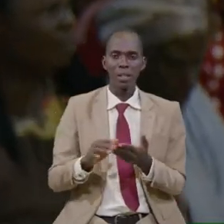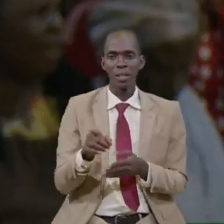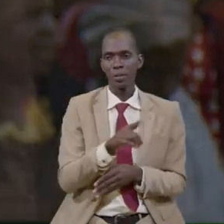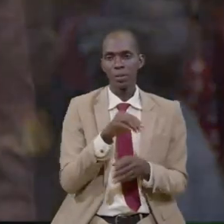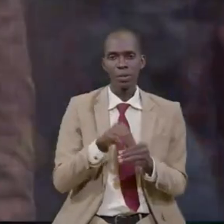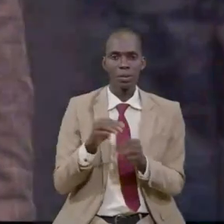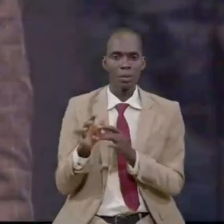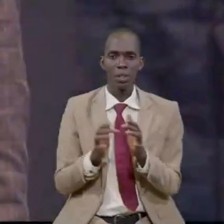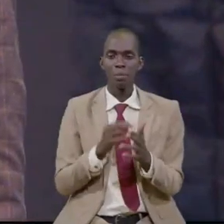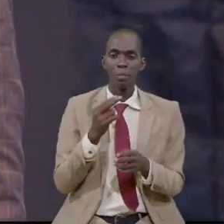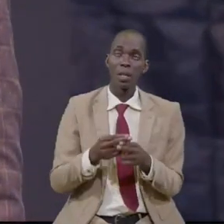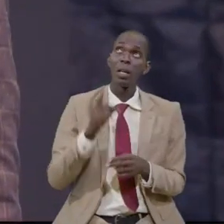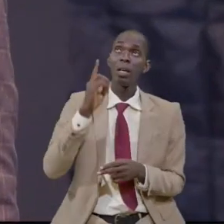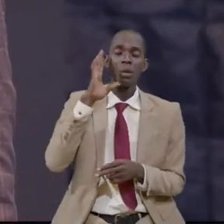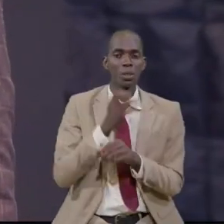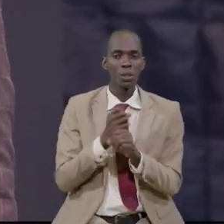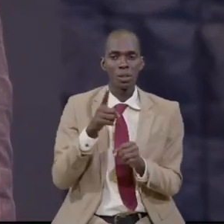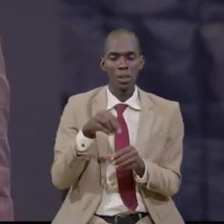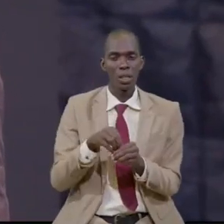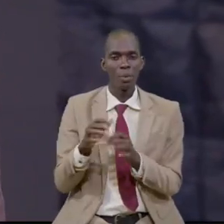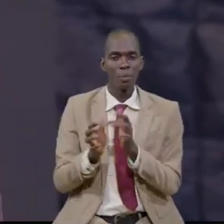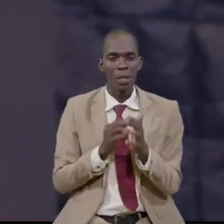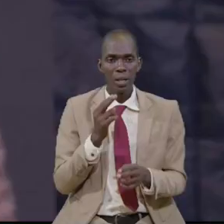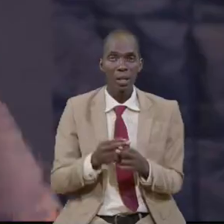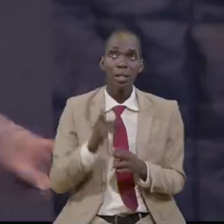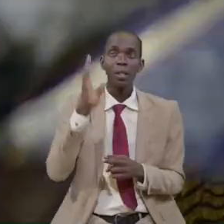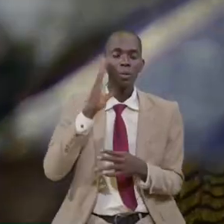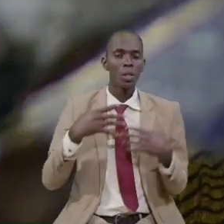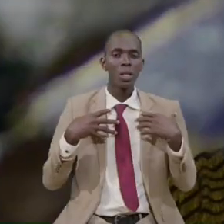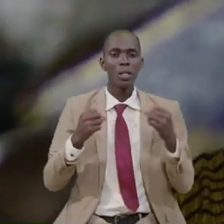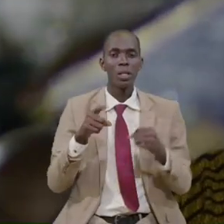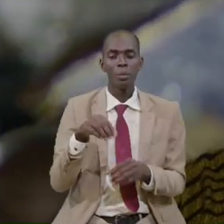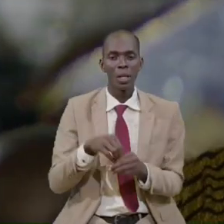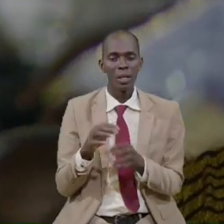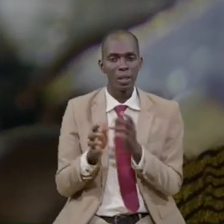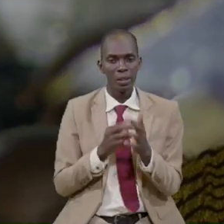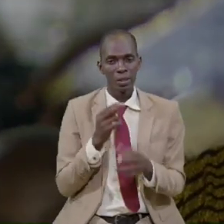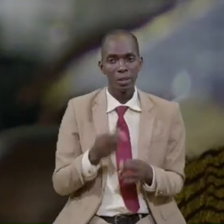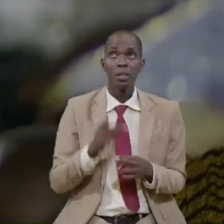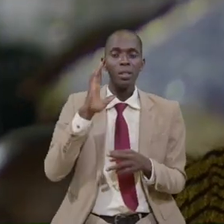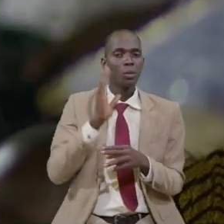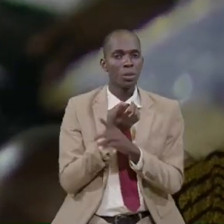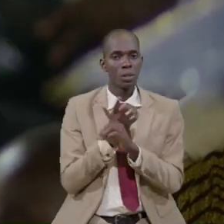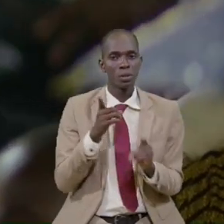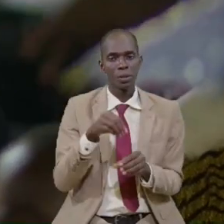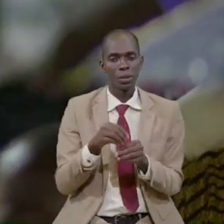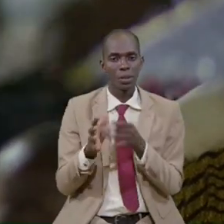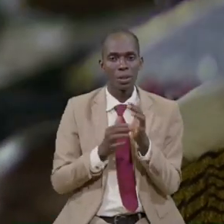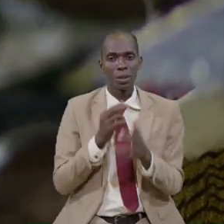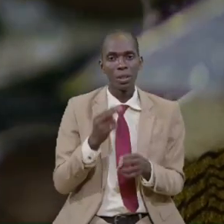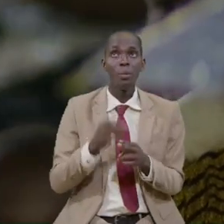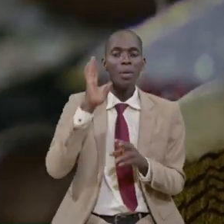vous affranchira, il vous guérira, il vous délivrera, il mettra un